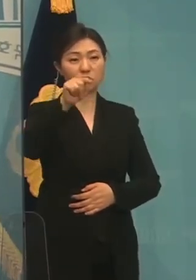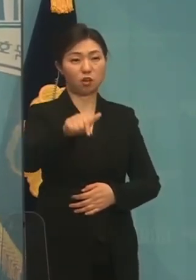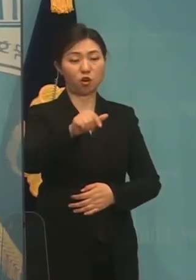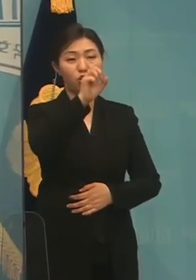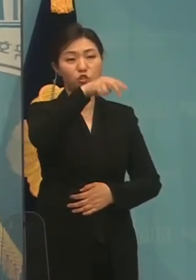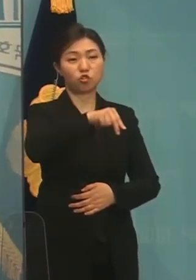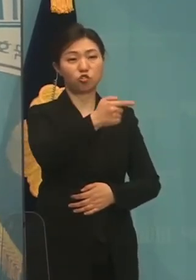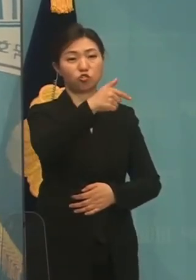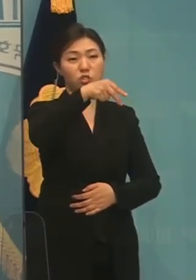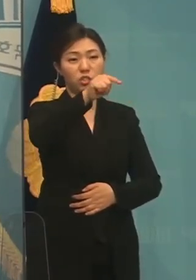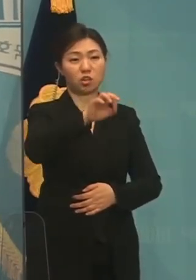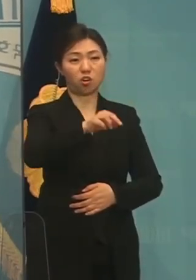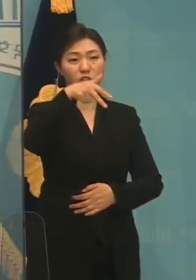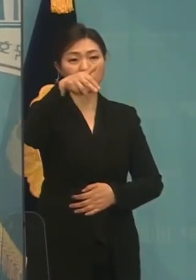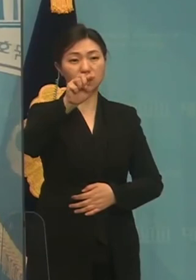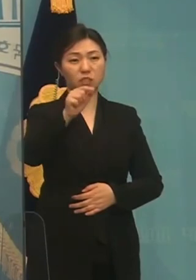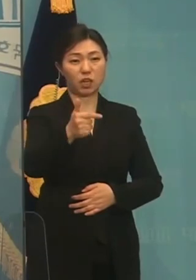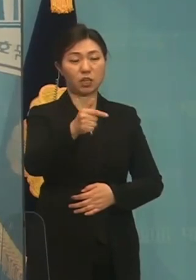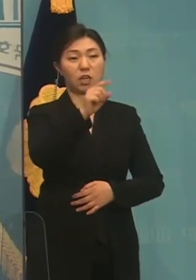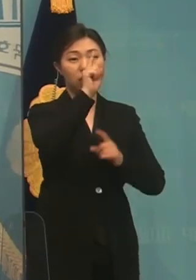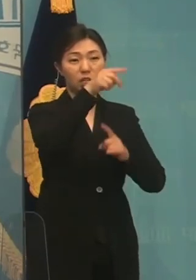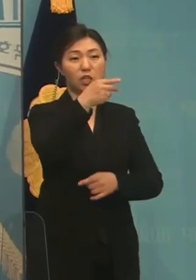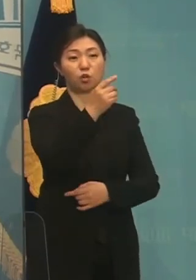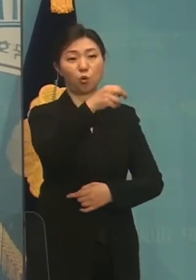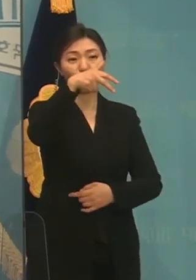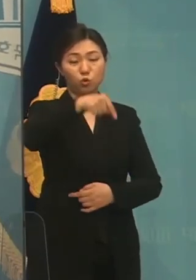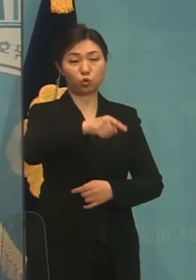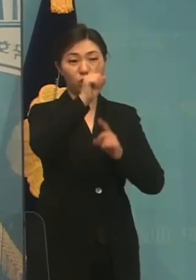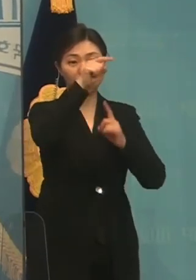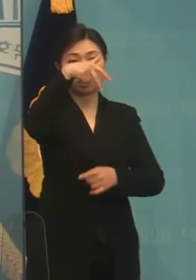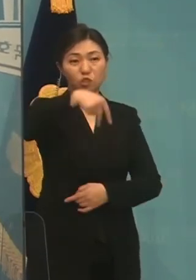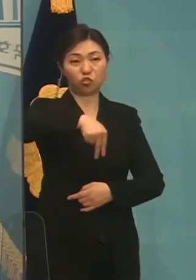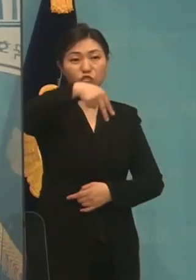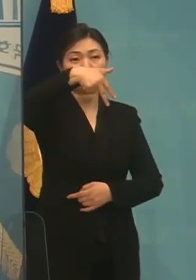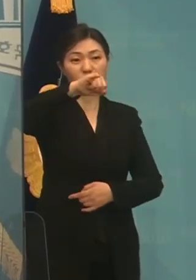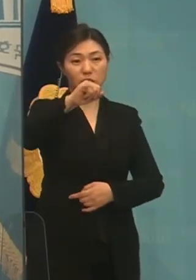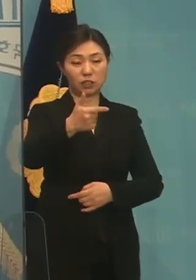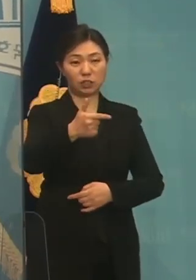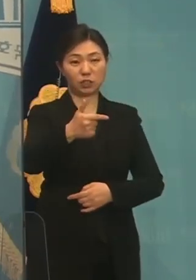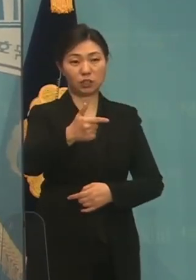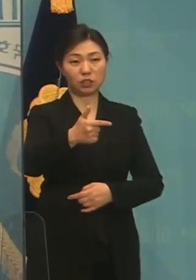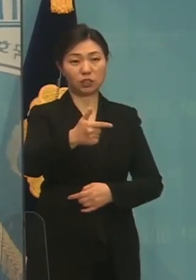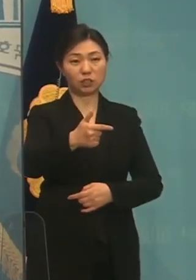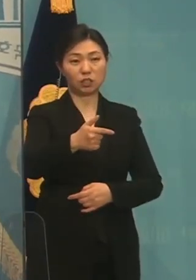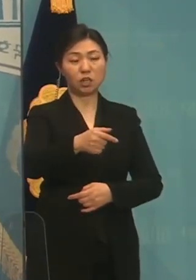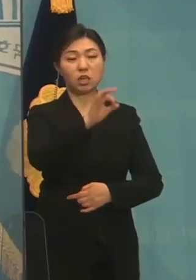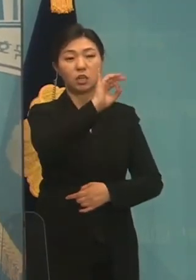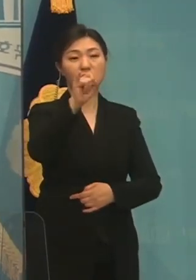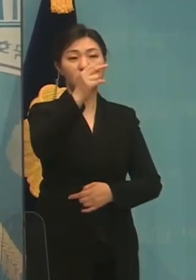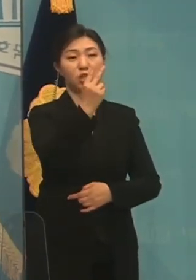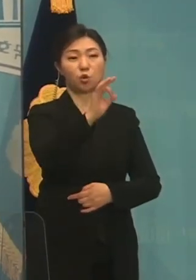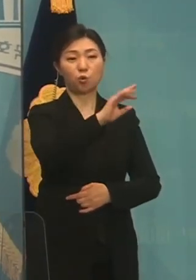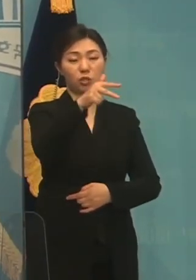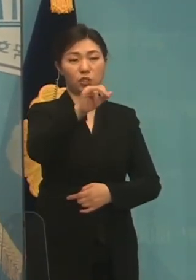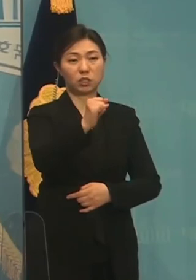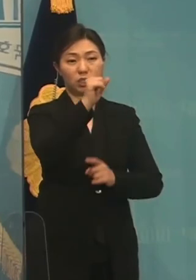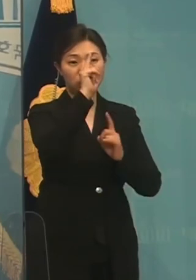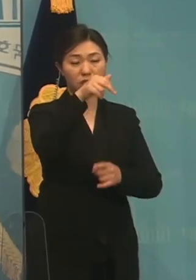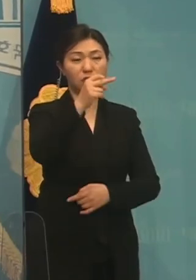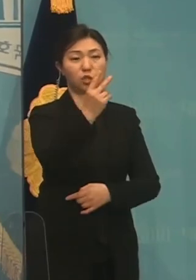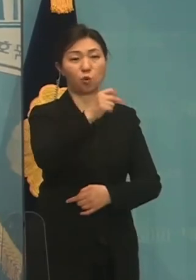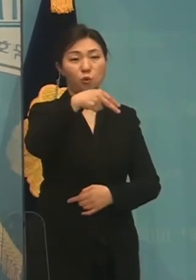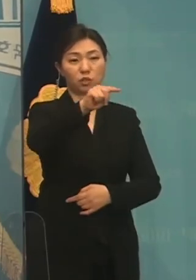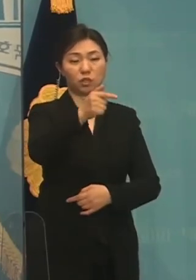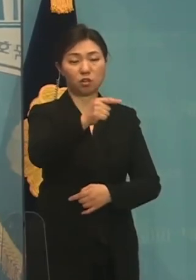윤미향, 윤영덕, 윤영찬, 이규현, 이동주, 이수진, 비례 이수진, 이용빈, 이용선,